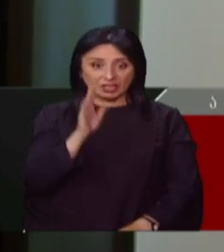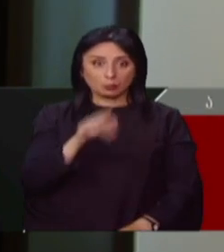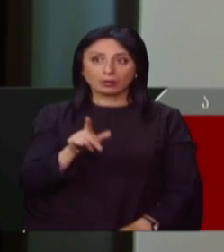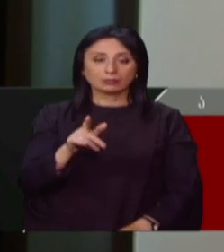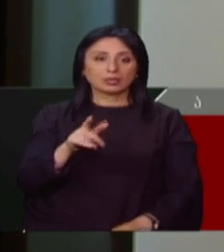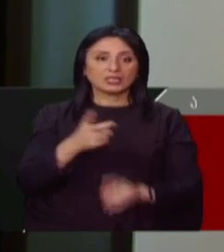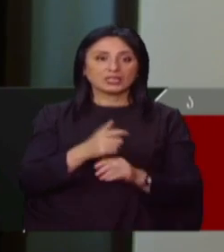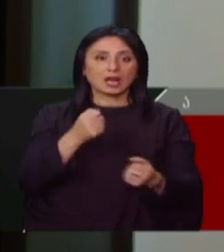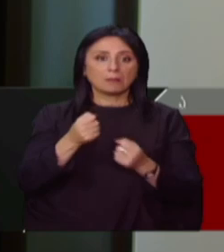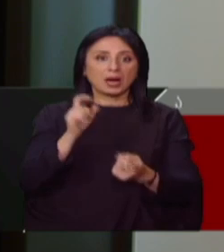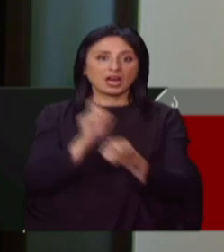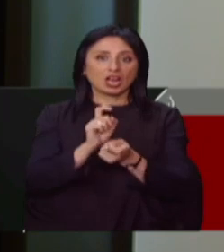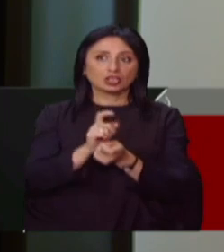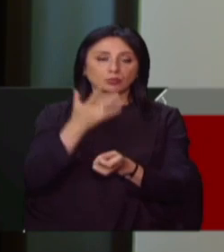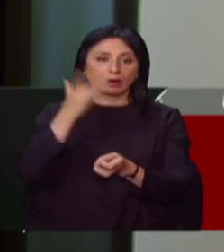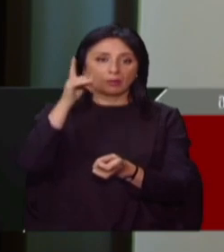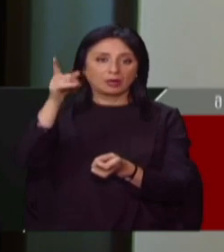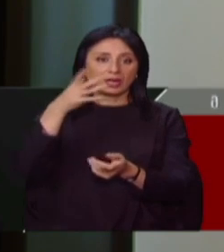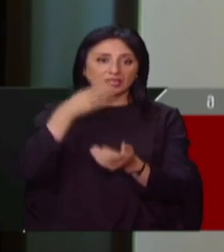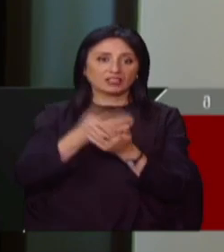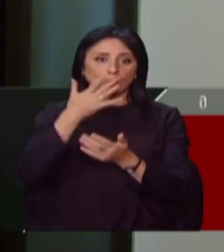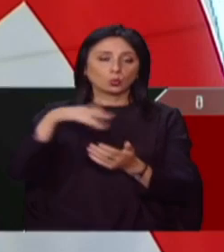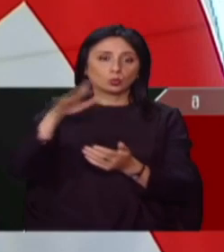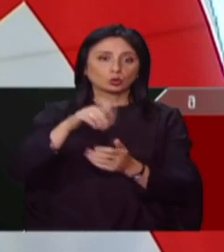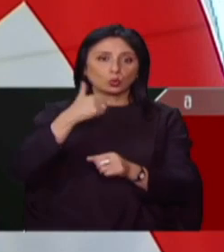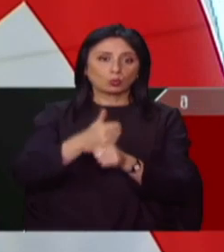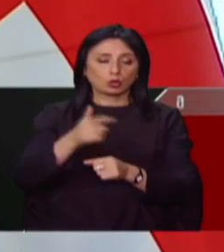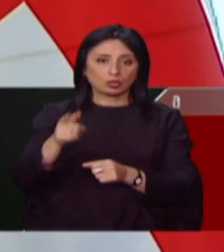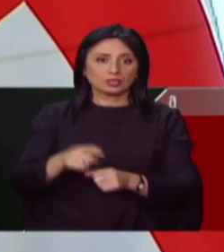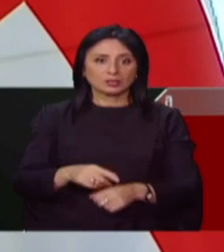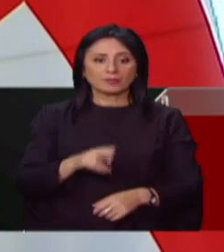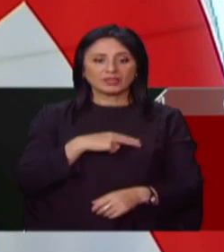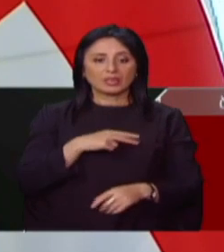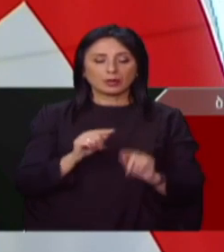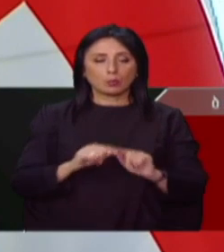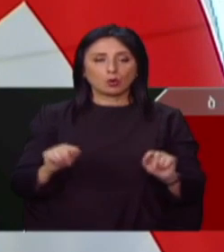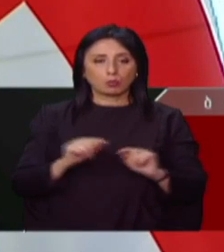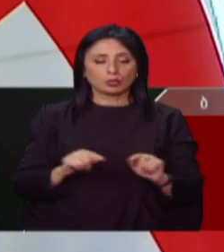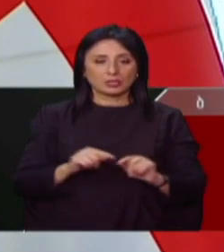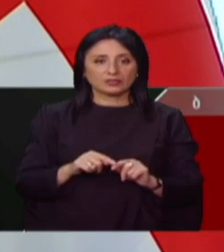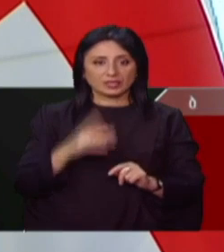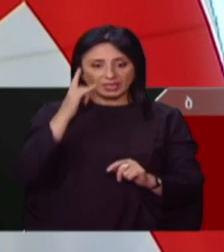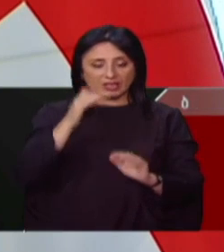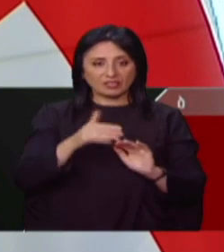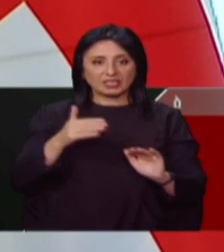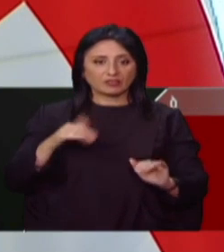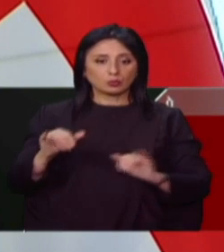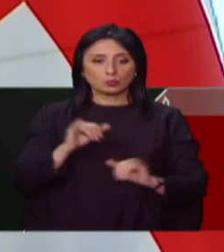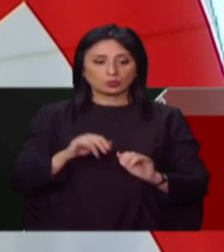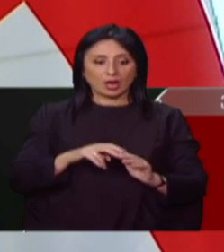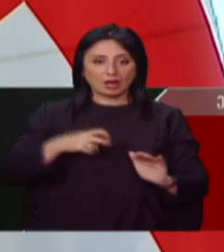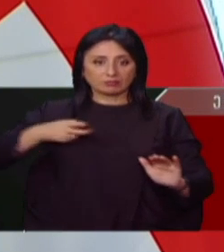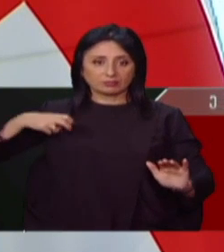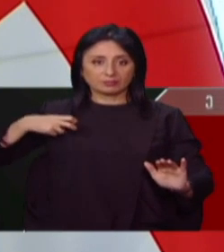მაშინ ძალიან მაგრად ეჩხუბებიან და დატოქსავენ თავიანთი უცხოელი უფროსები. საპარლამენტო ოპოზიცია, რომელიც თავს არიდებს და გაურბის